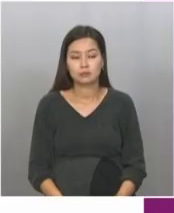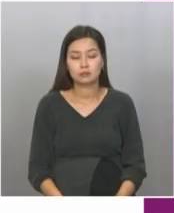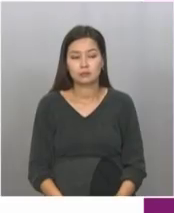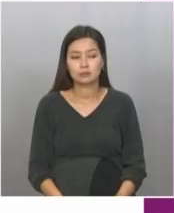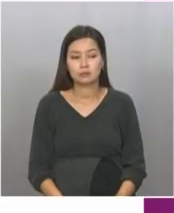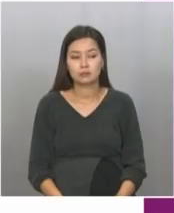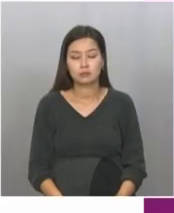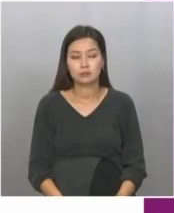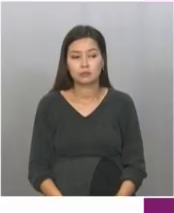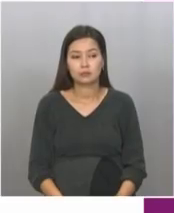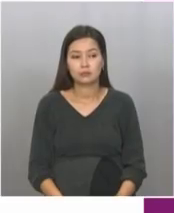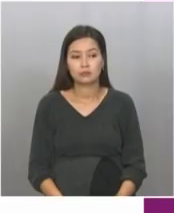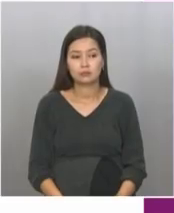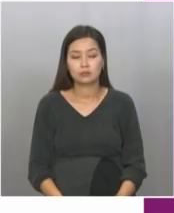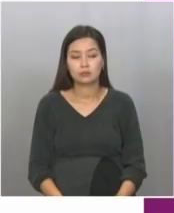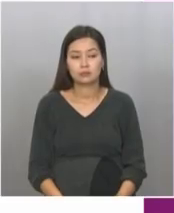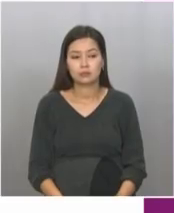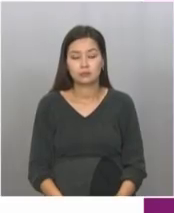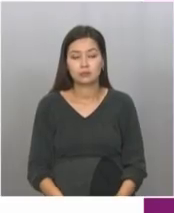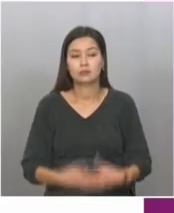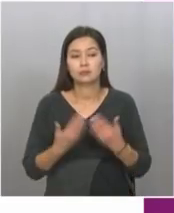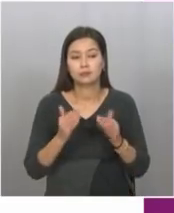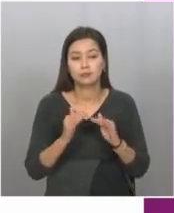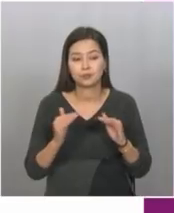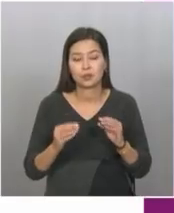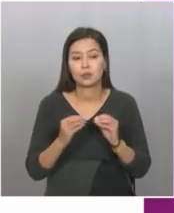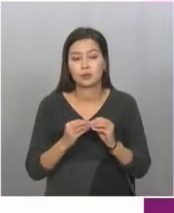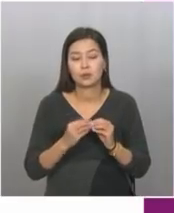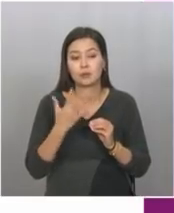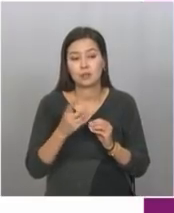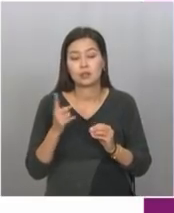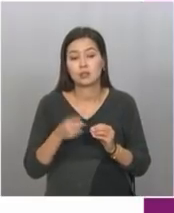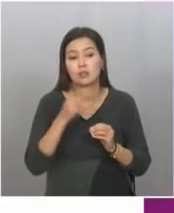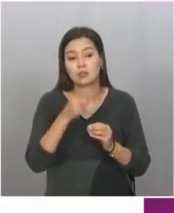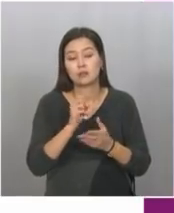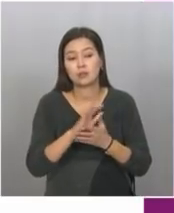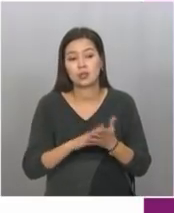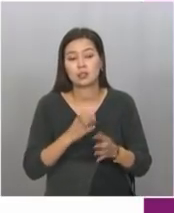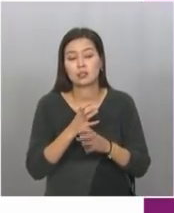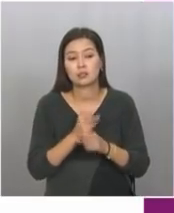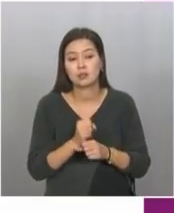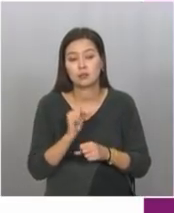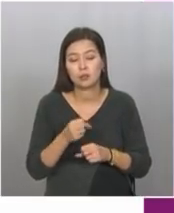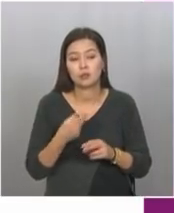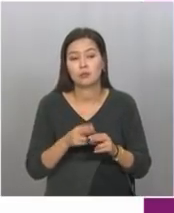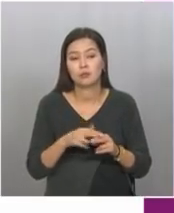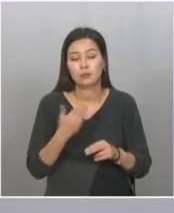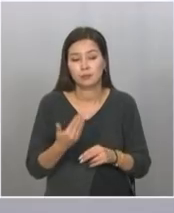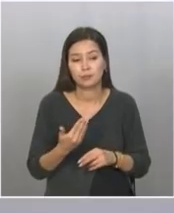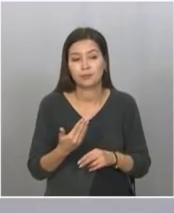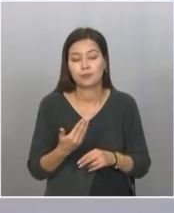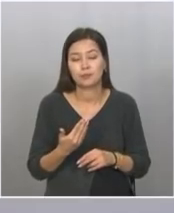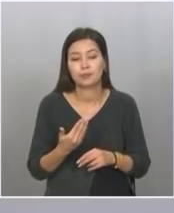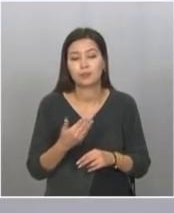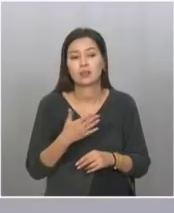Сонда 10-нан 5 шықты. Және балалар 10-нан 5-ті әрі қарай қысқартуға болады. Қараңыздар, 5 және 10.